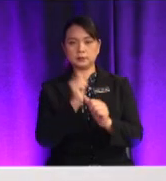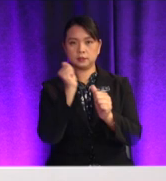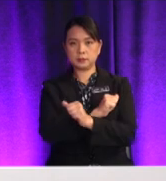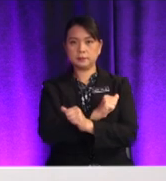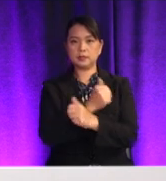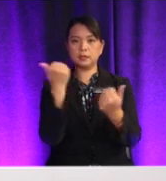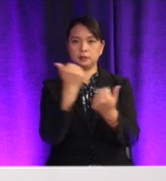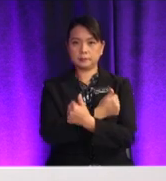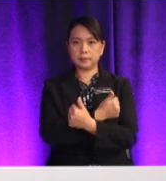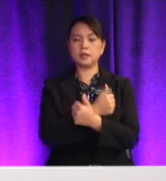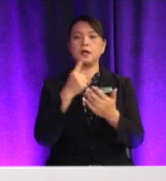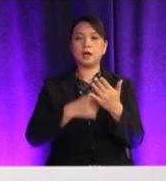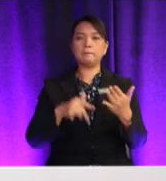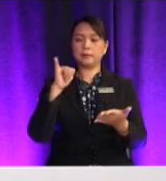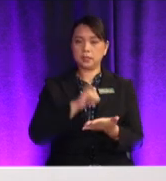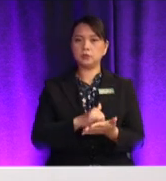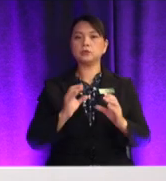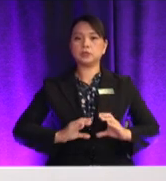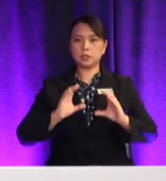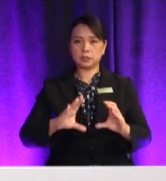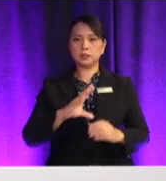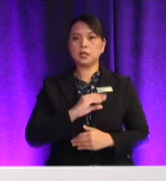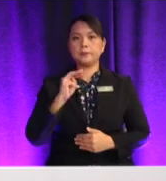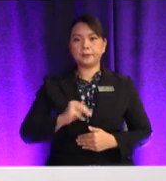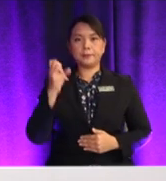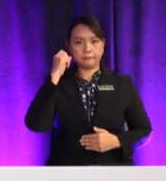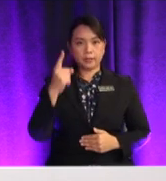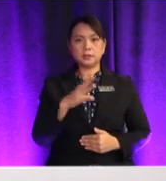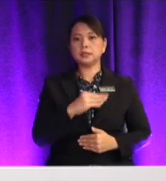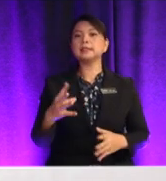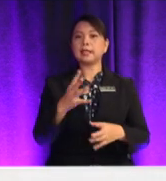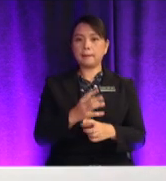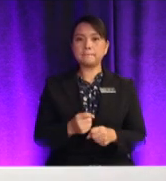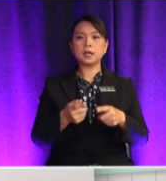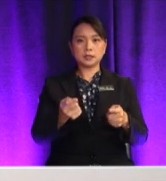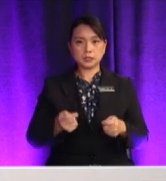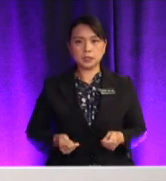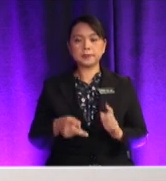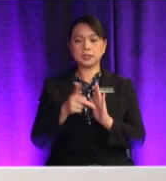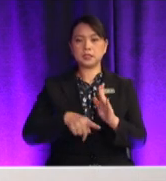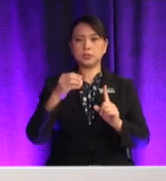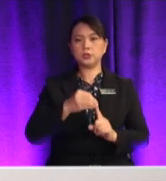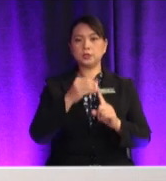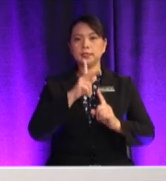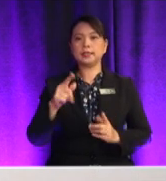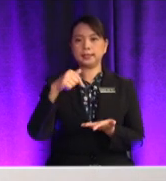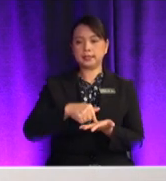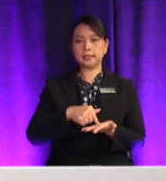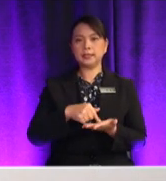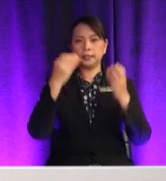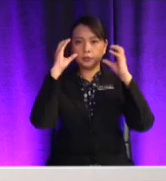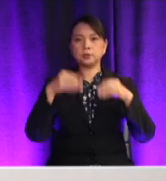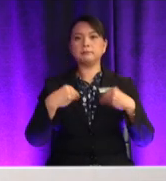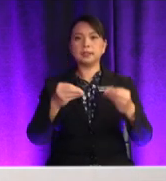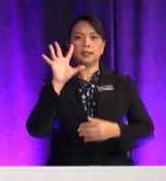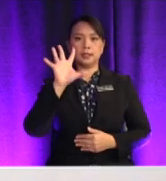secara keseluruhannya murid faham dan dapat menerima keunikan ini. Jadi saya bagi 5